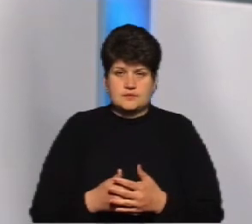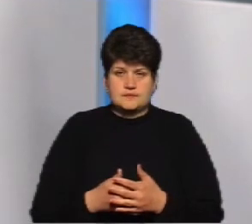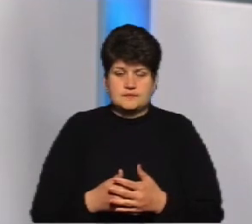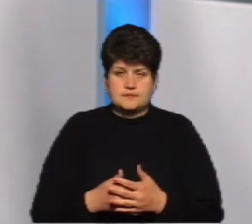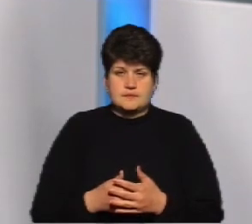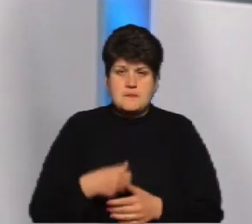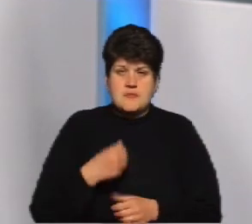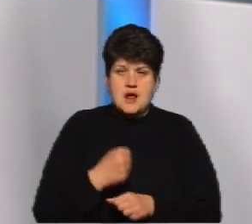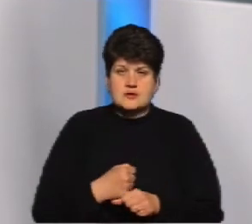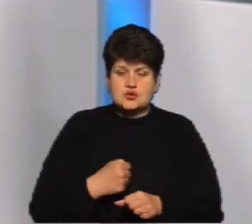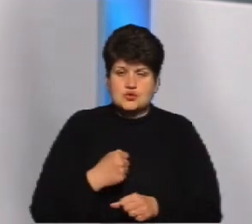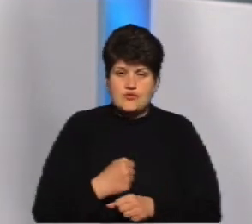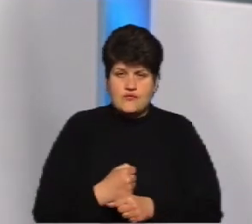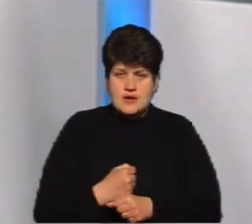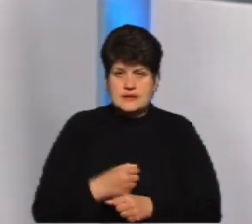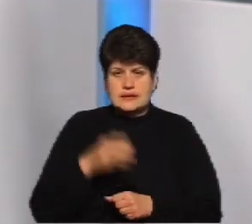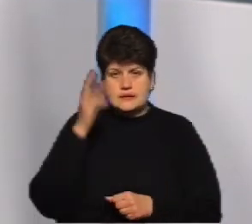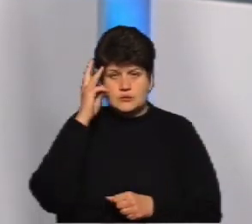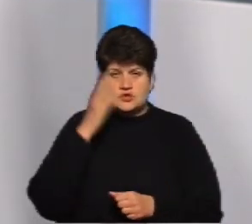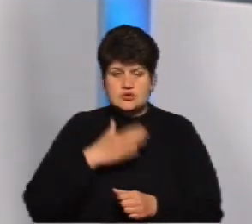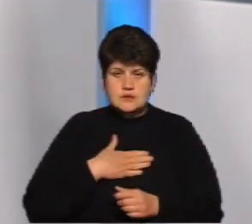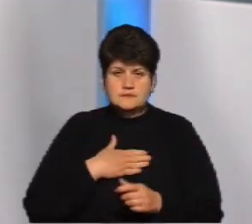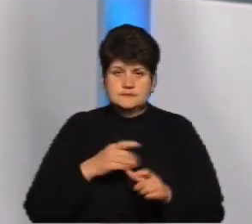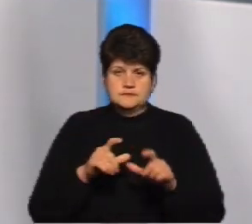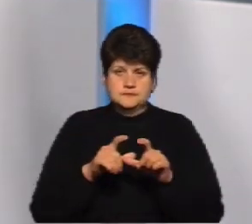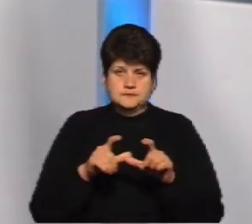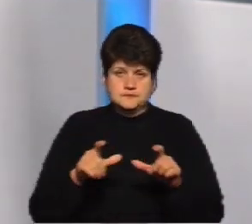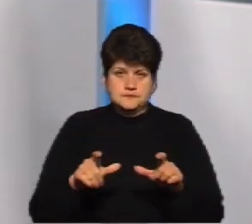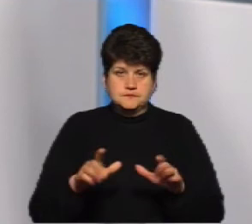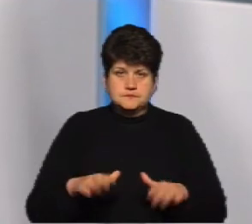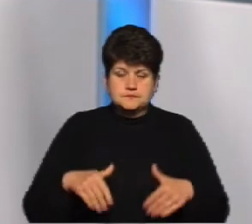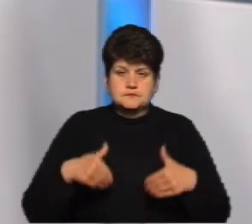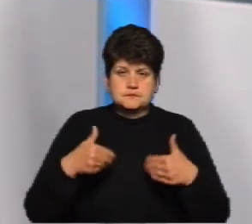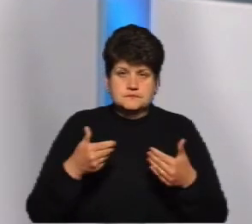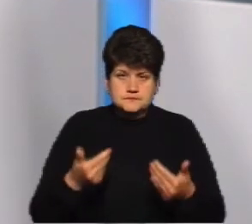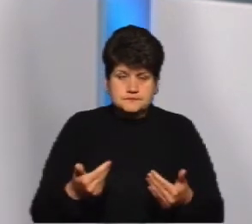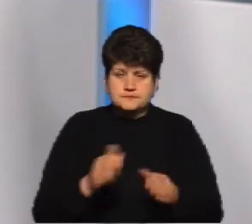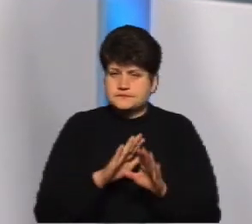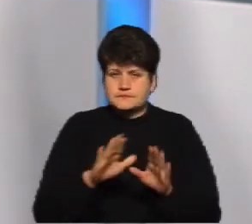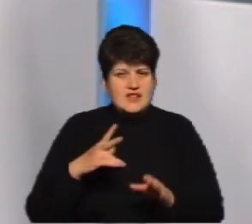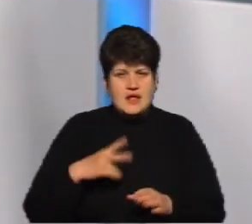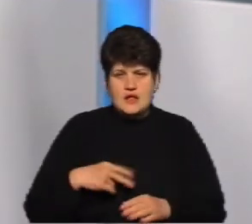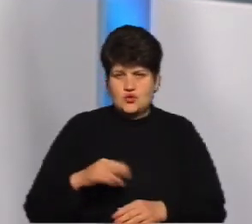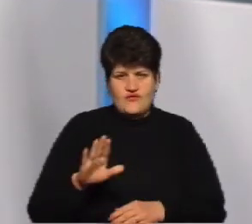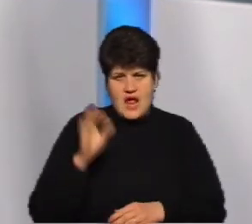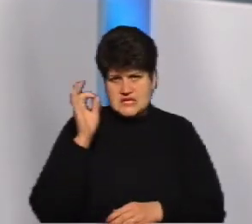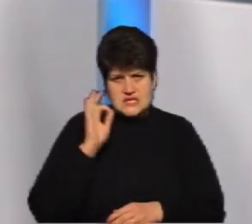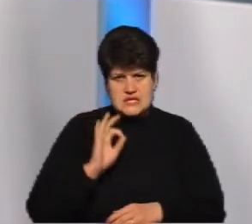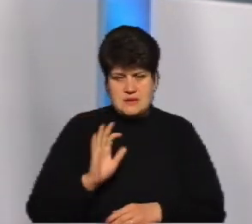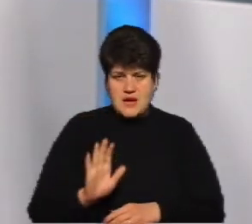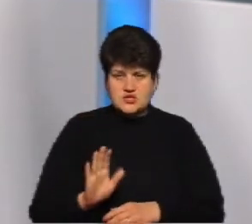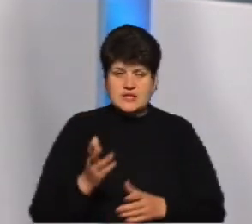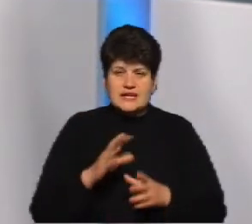працювати дипломатичний наш корпус в зверненні не до Франції і Німеччини, які, в